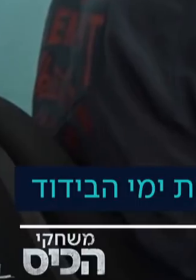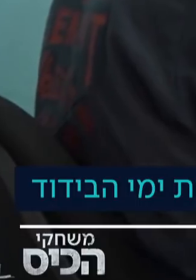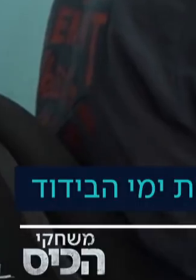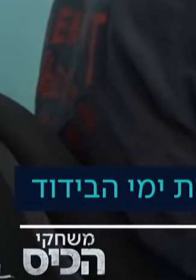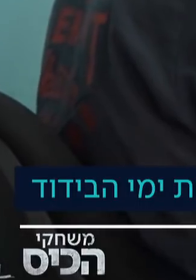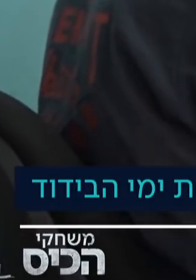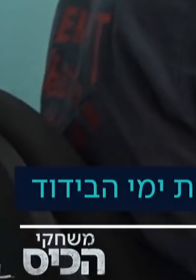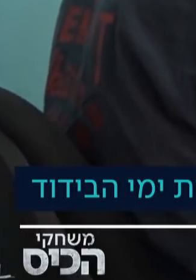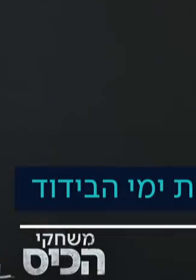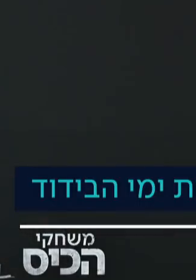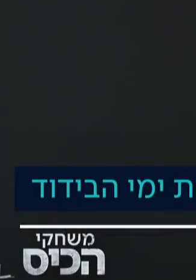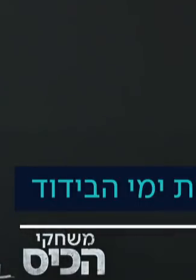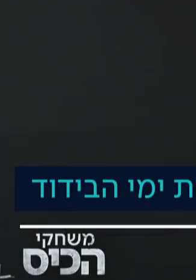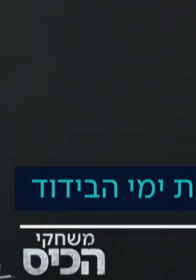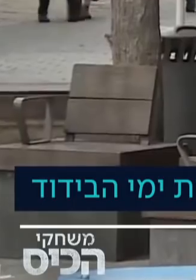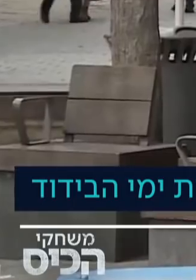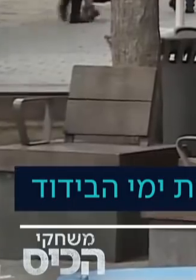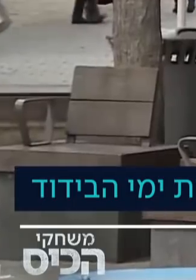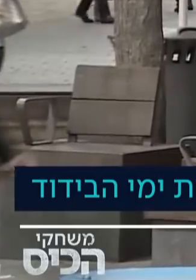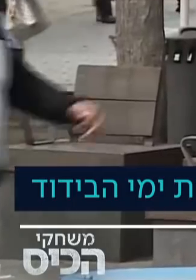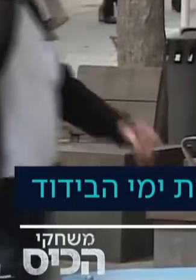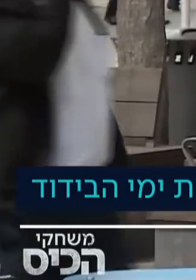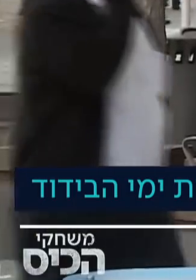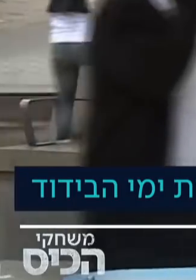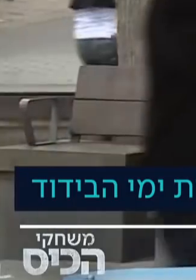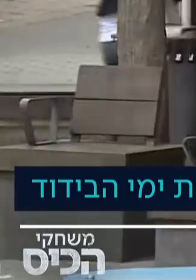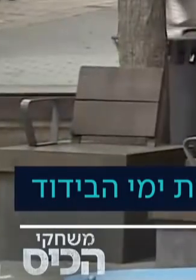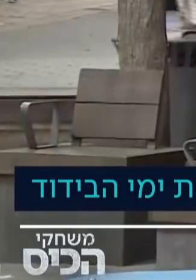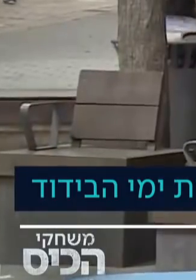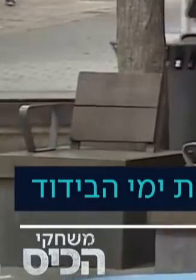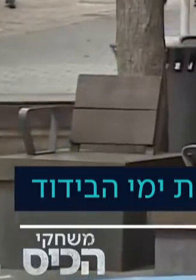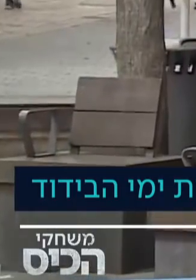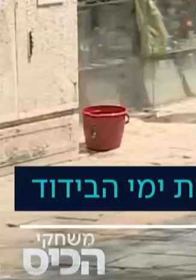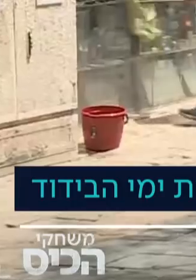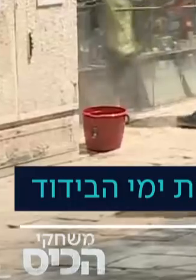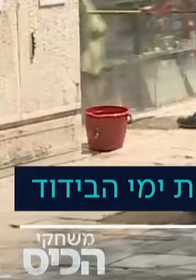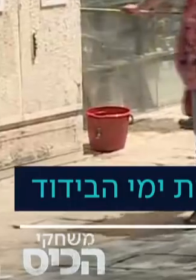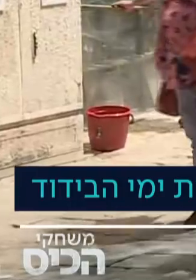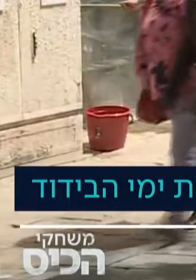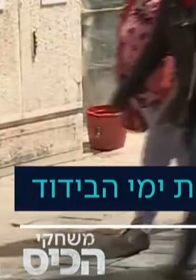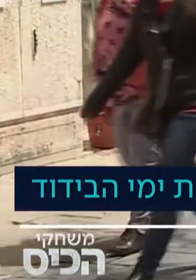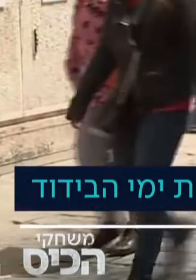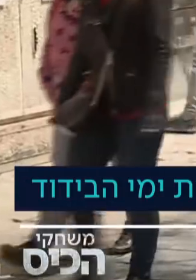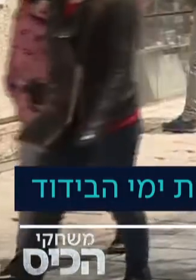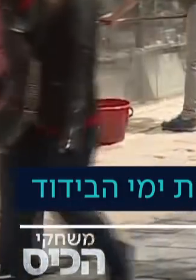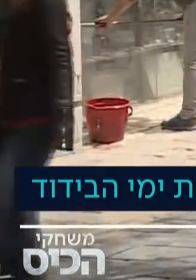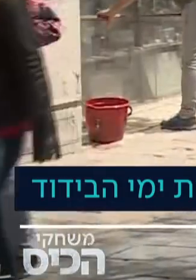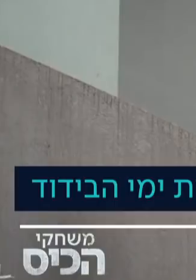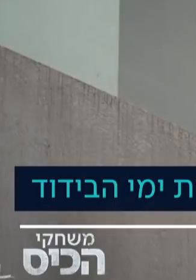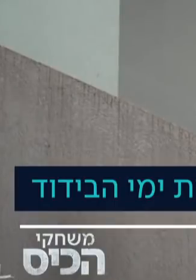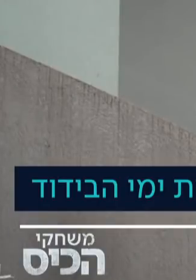יותר מ3 מיליארד שקל, אבל כרגע לפחות תובעות סכום צנוע יחסית של